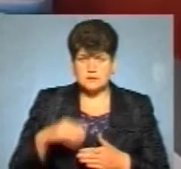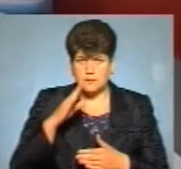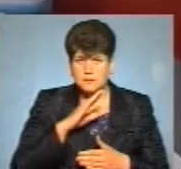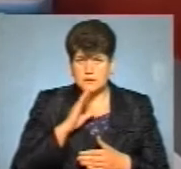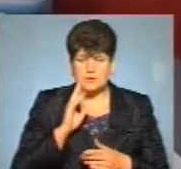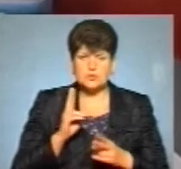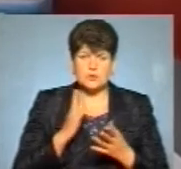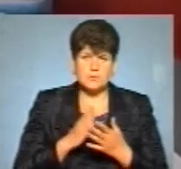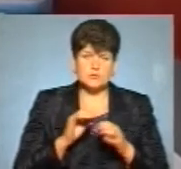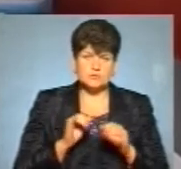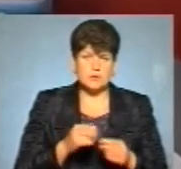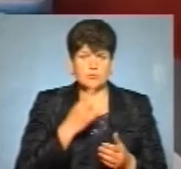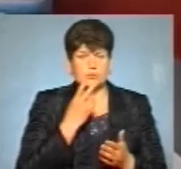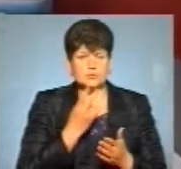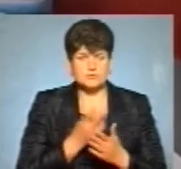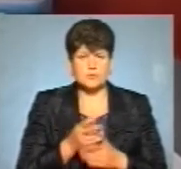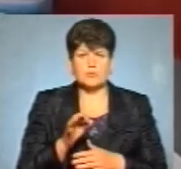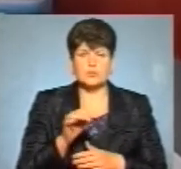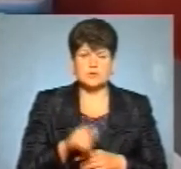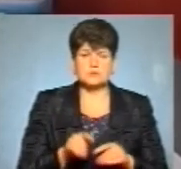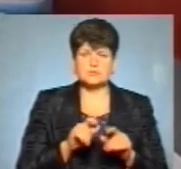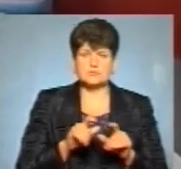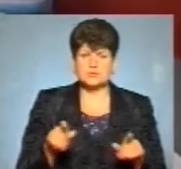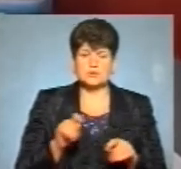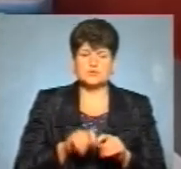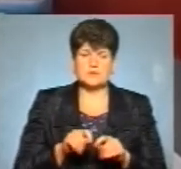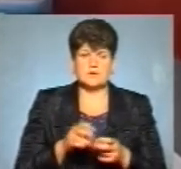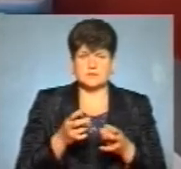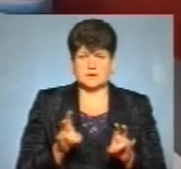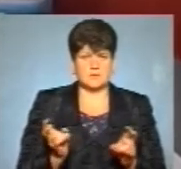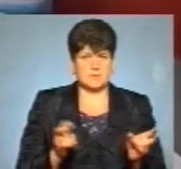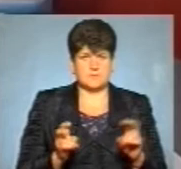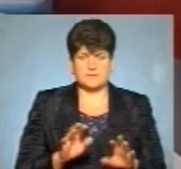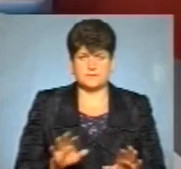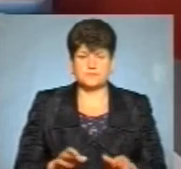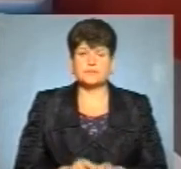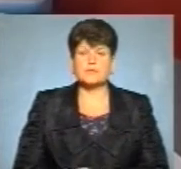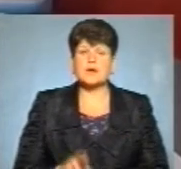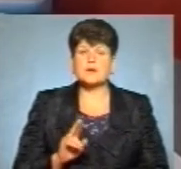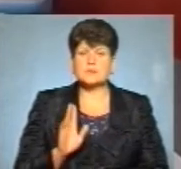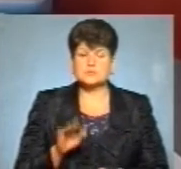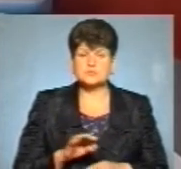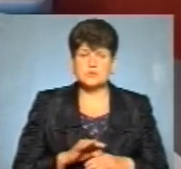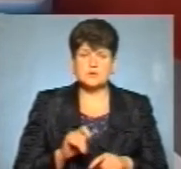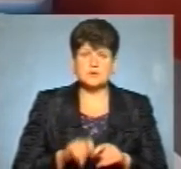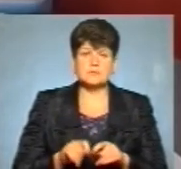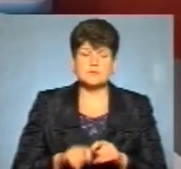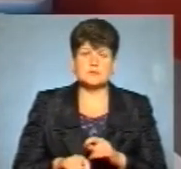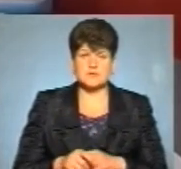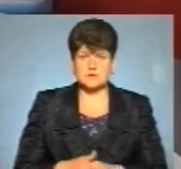мав змогу дивитися, про те, що на пункти тестування не потрібно йти. Як буде відбуватися перевірка тестування?